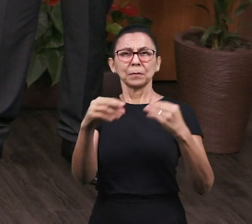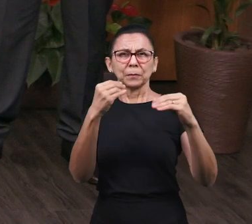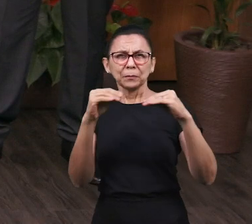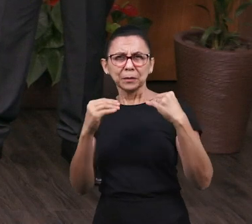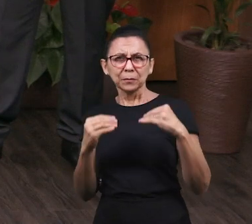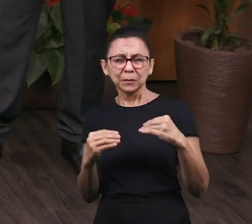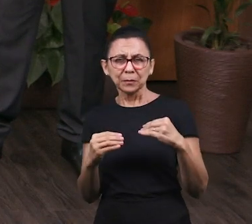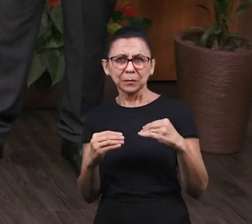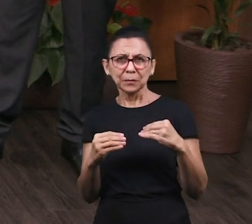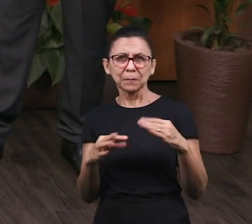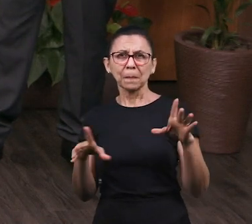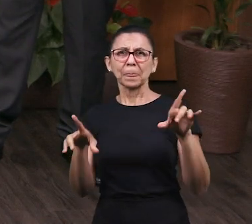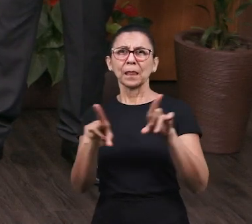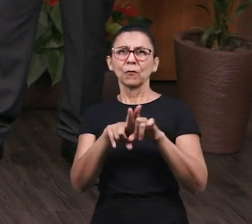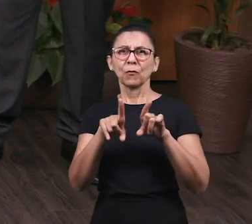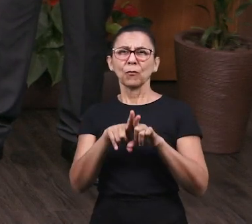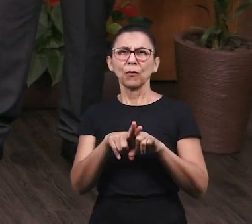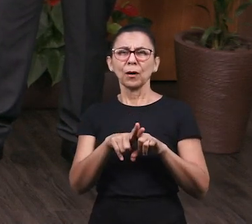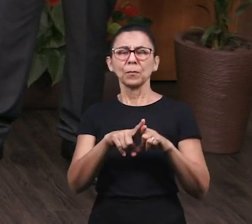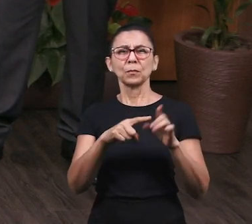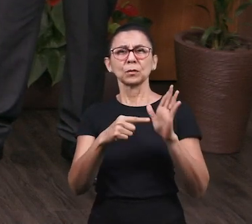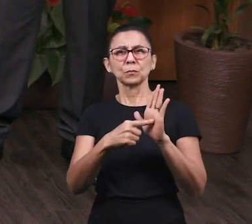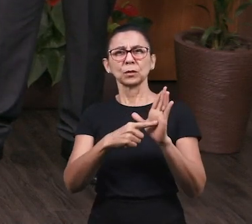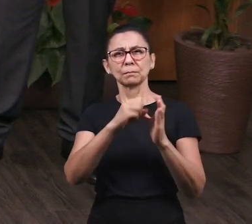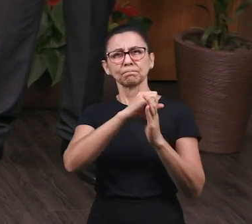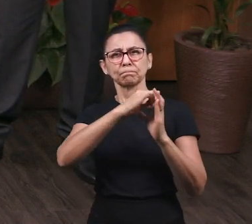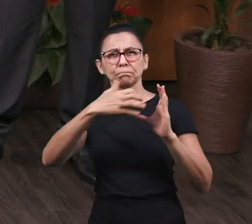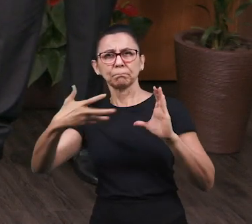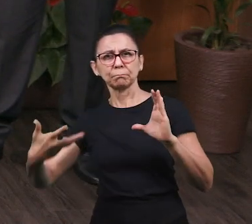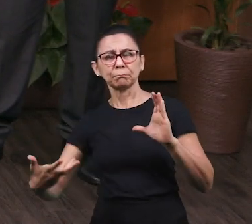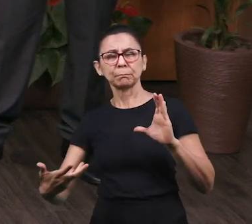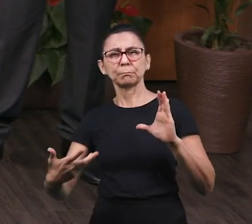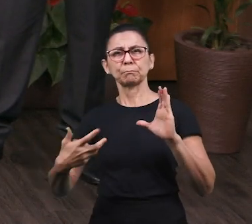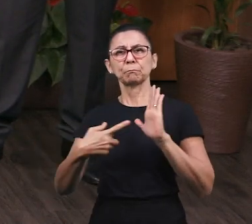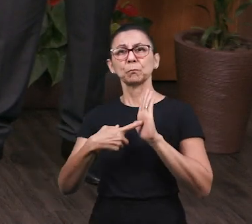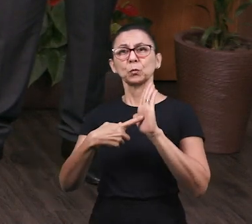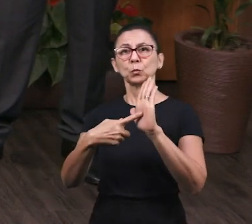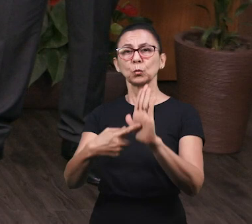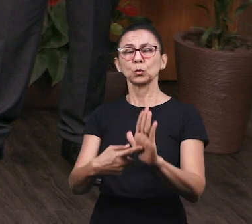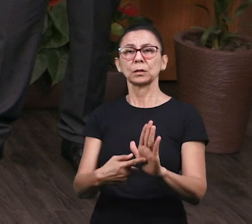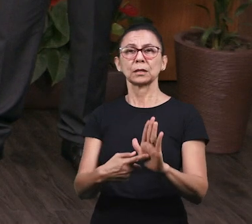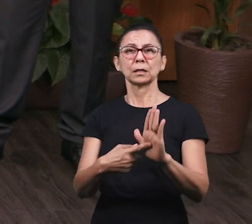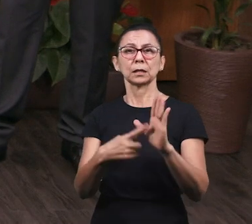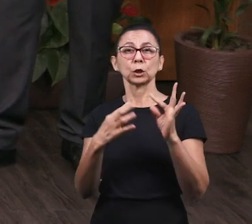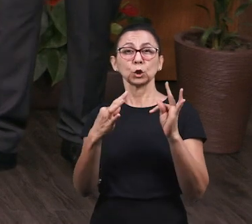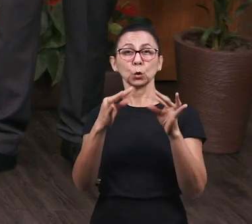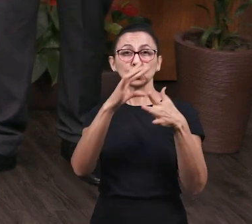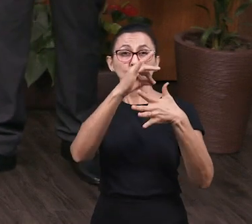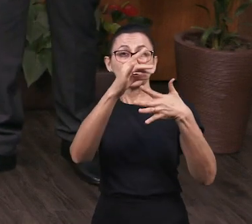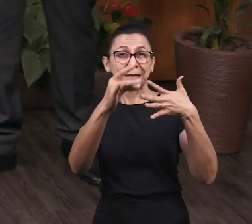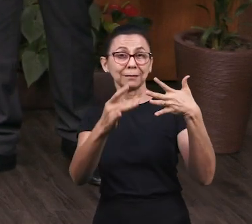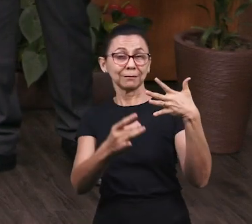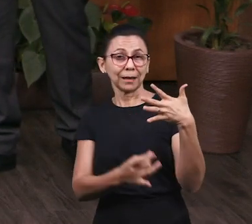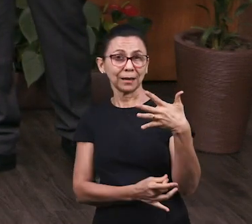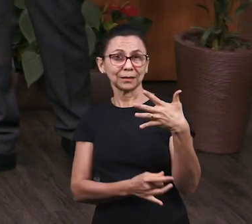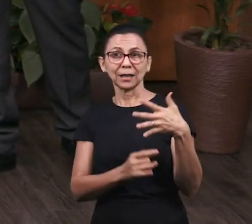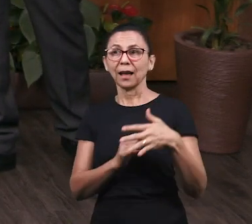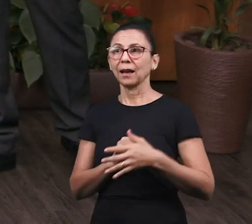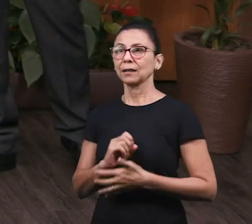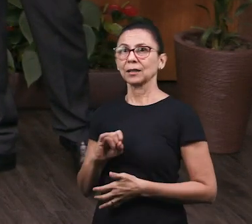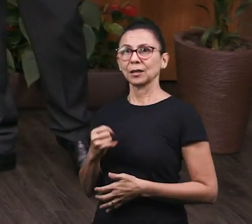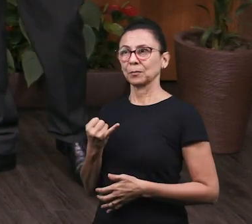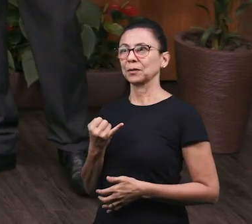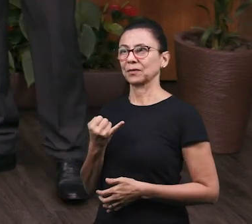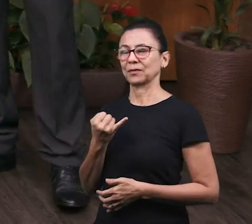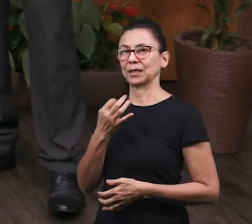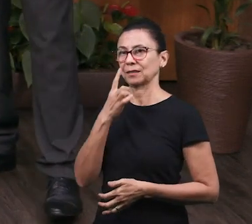aspects sur les rideaux, l'autel des holocaustes et la bassine,